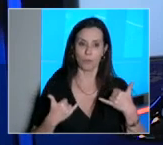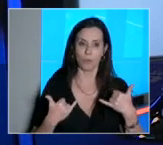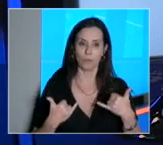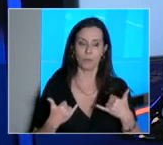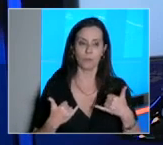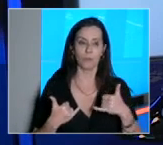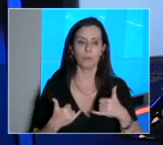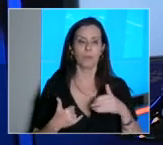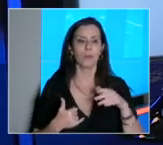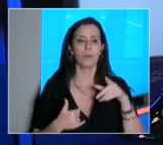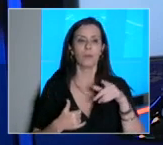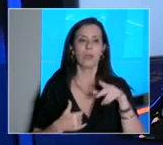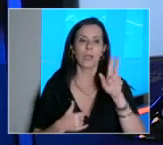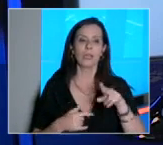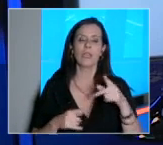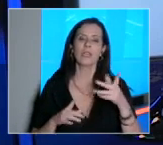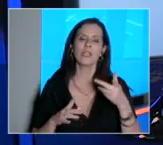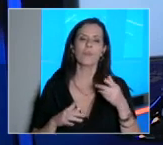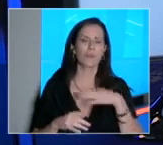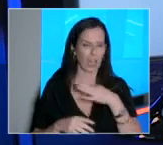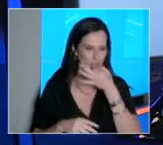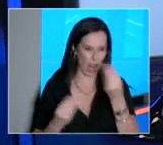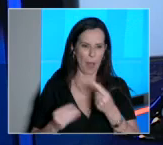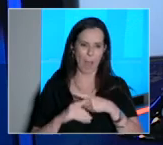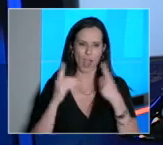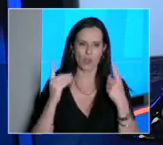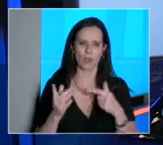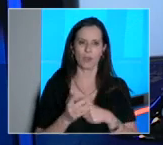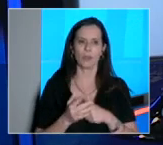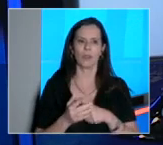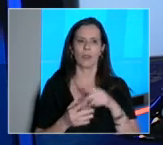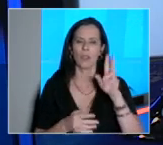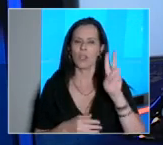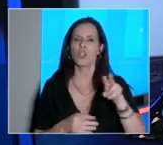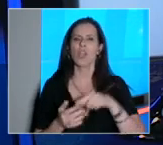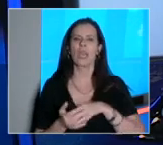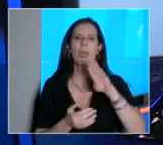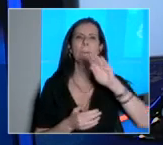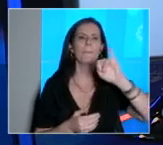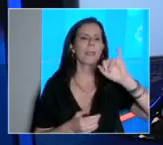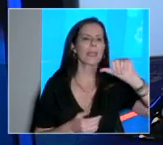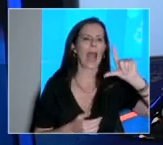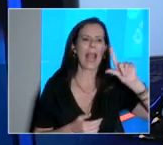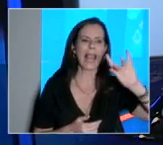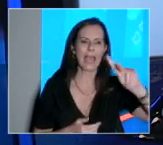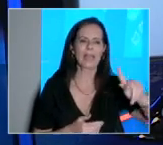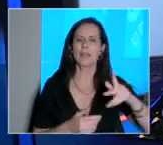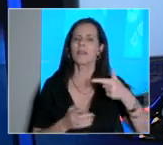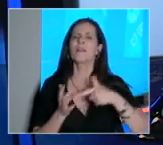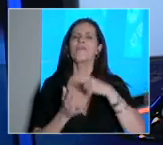היום בירושלים. יש איזה סוג של לקחו את זה. אני אשאל משהו אחר. בית ביאליק שזה בסדר, ובית